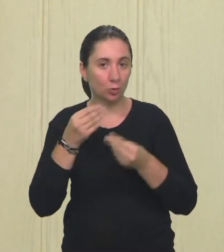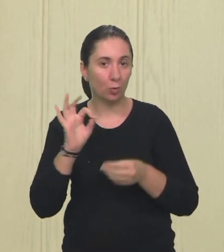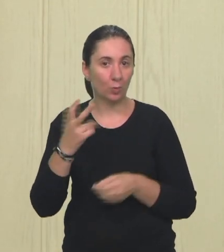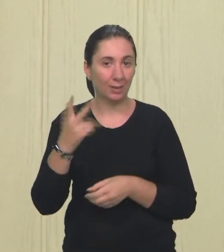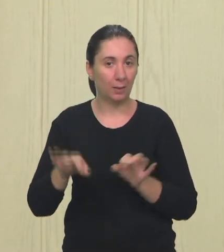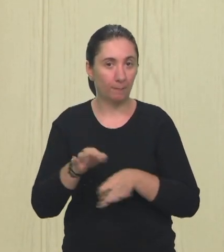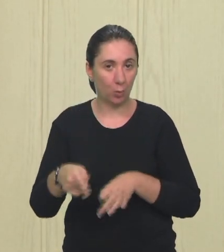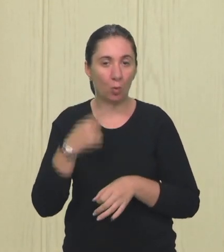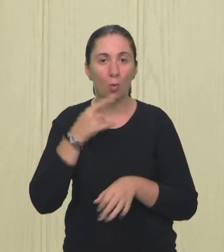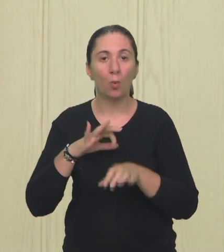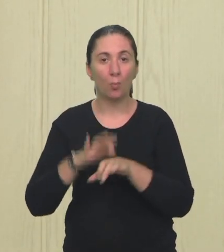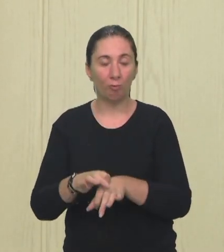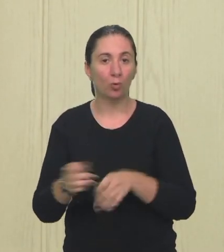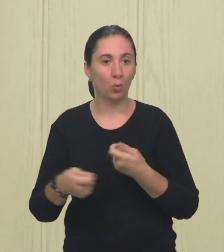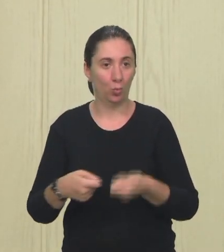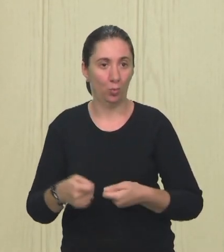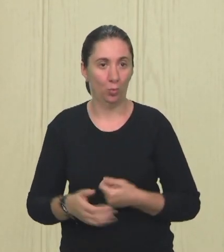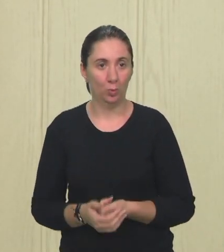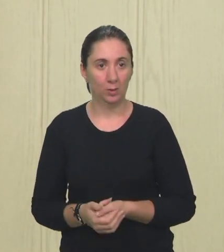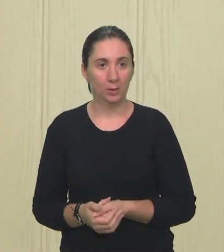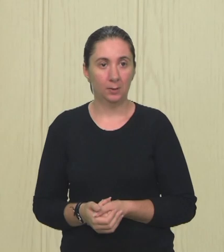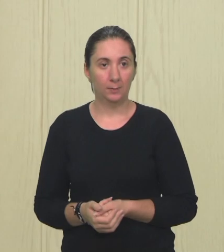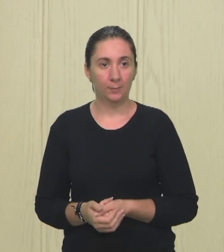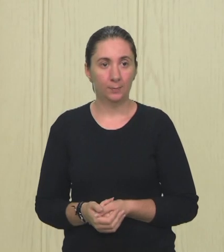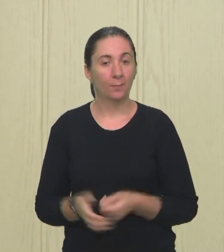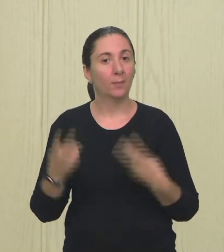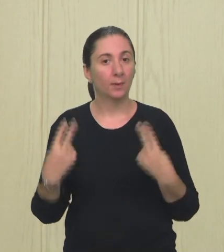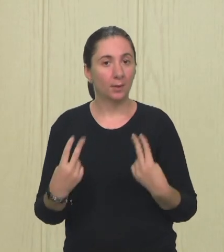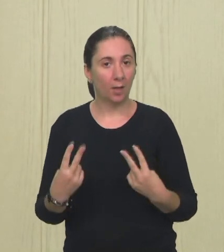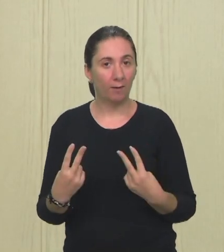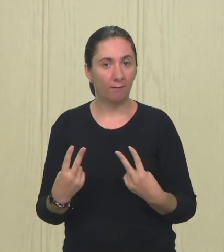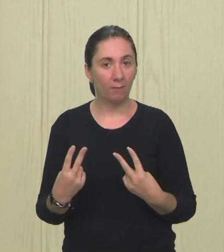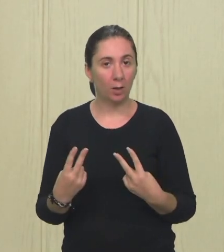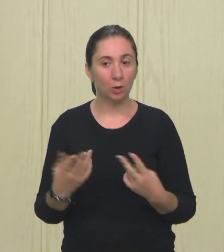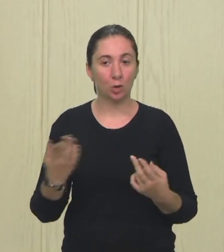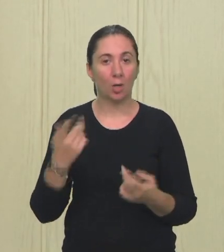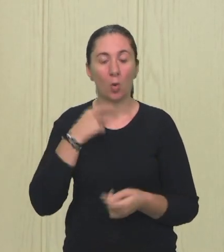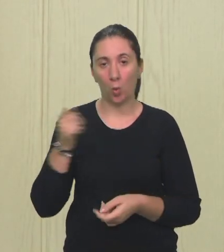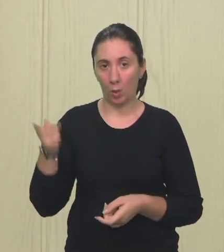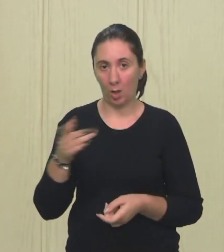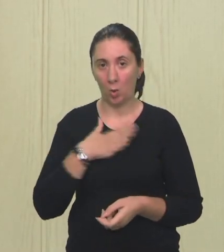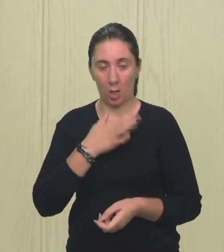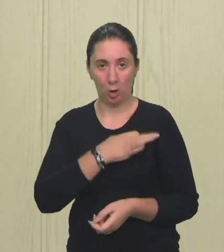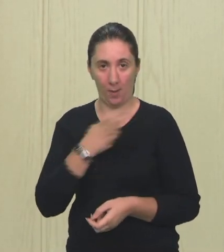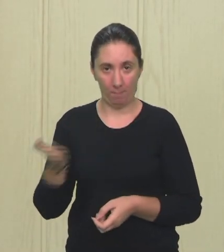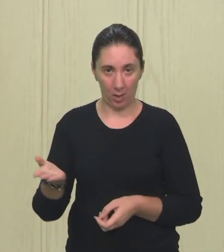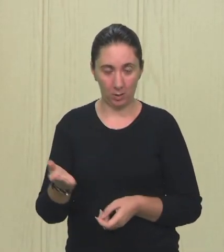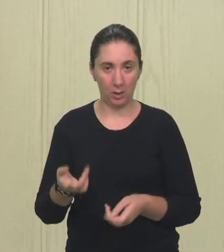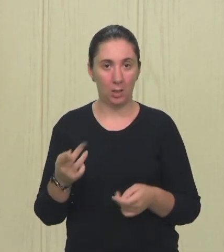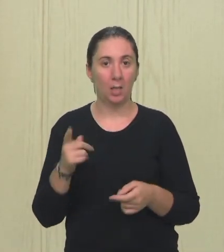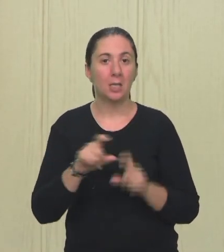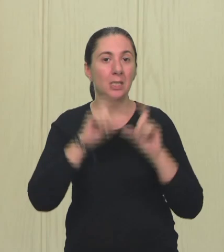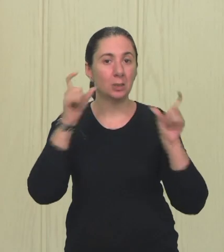ova tri projekta koja provodite u udruzi? Pa najvažnije stvari, kako je istaknuo već i naš predsjednik, u stvari